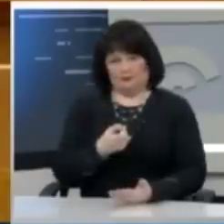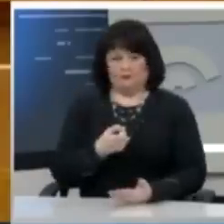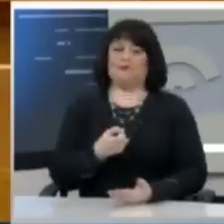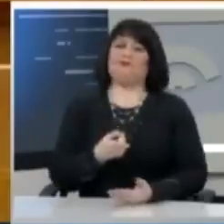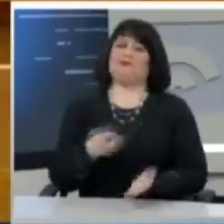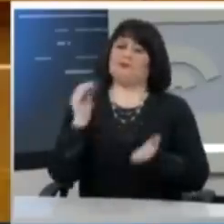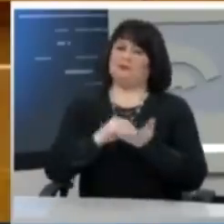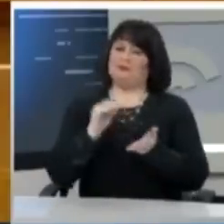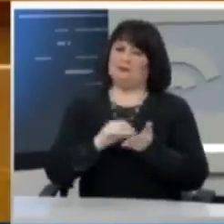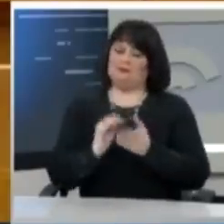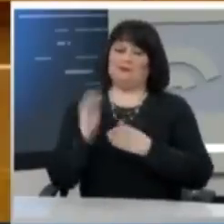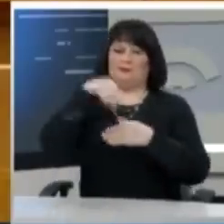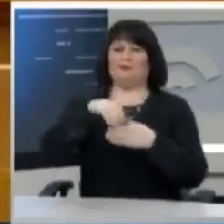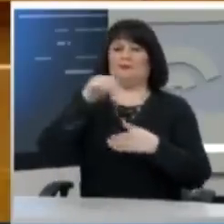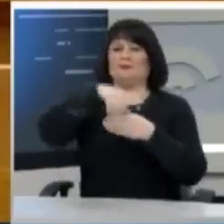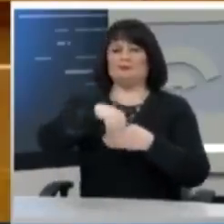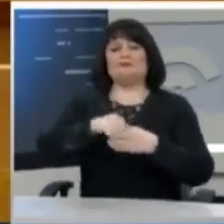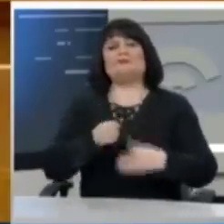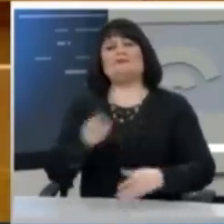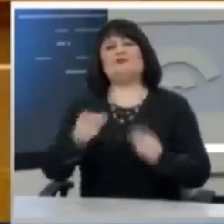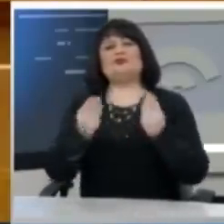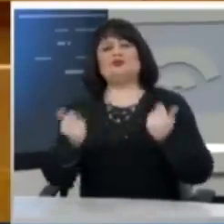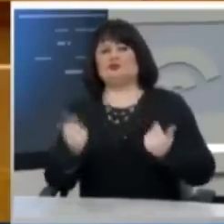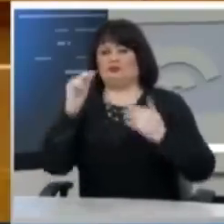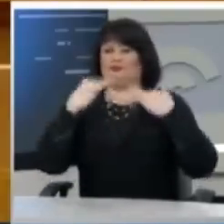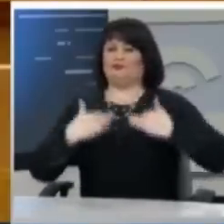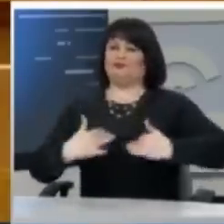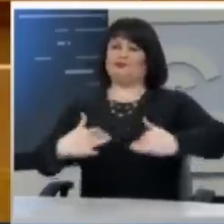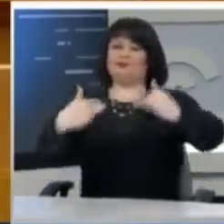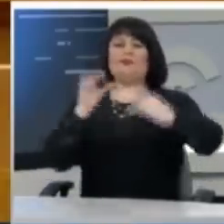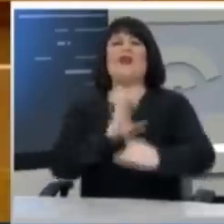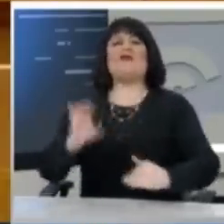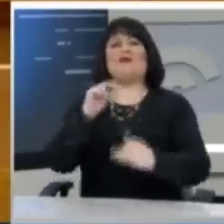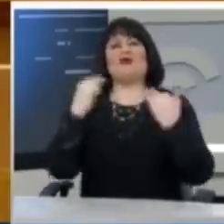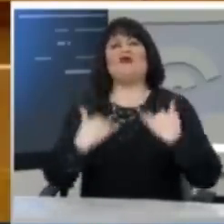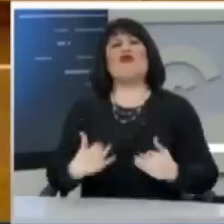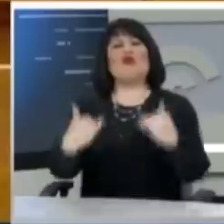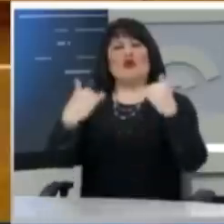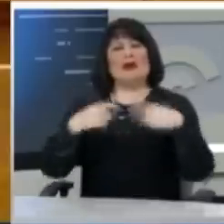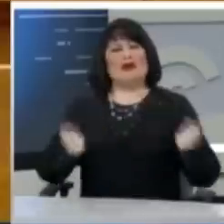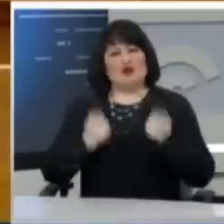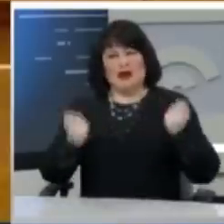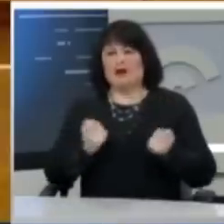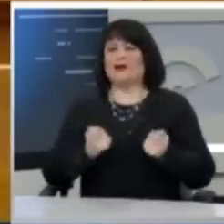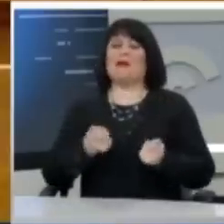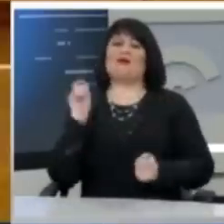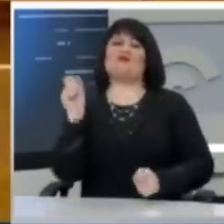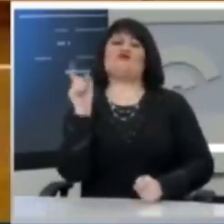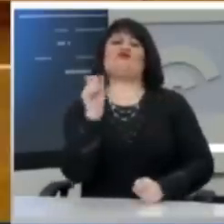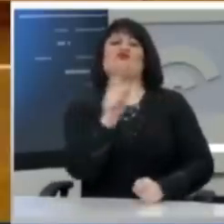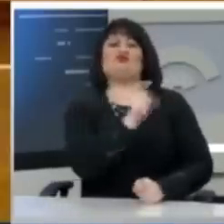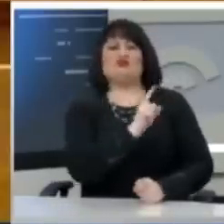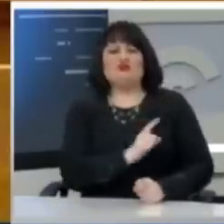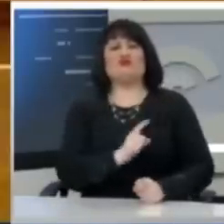αλλεπάλληλες πολύμορφες παρεμβάσεις στο Ελληνικό Κοινοβούλιο και στο Ευρωκοινοβούλιο, με επιστολές στους Προέδρους και